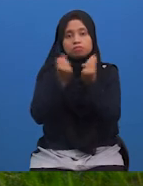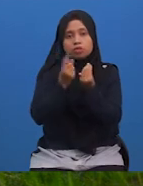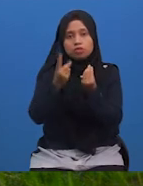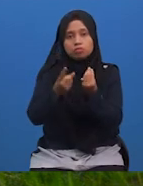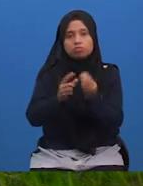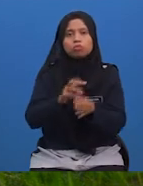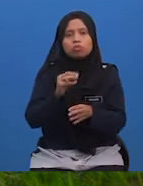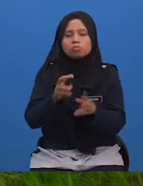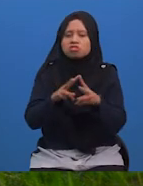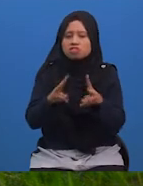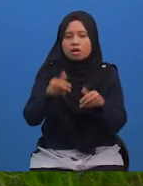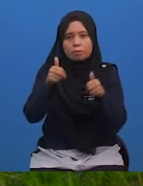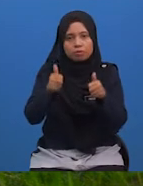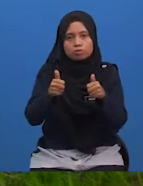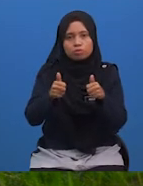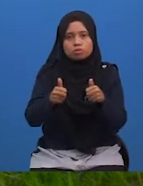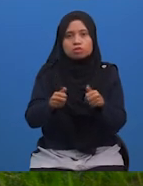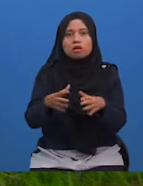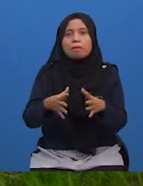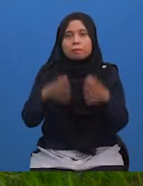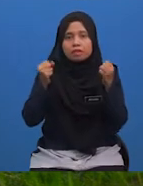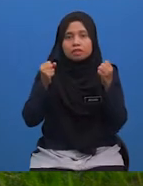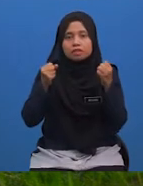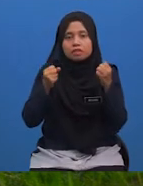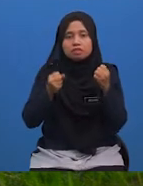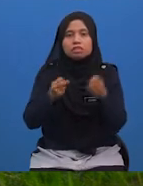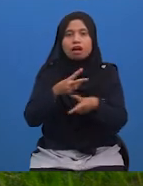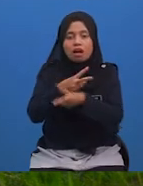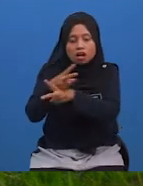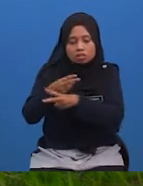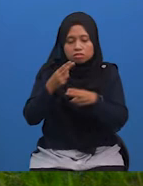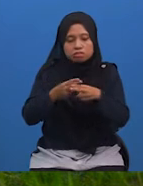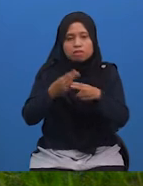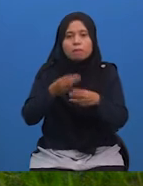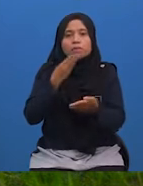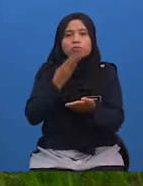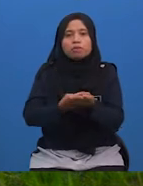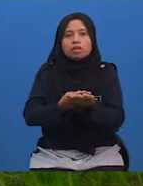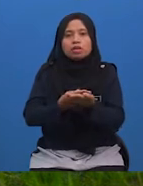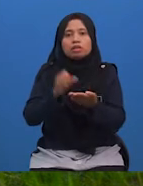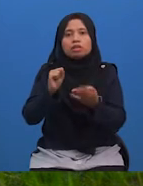memuji sikap kamu berdua yang berani mempertahankan nama baik masyarakat kamu.